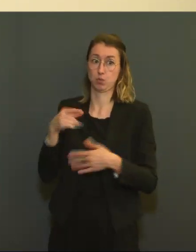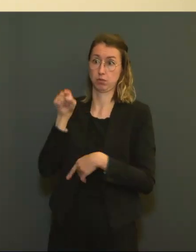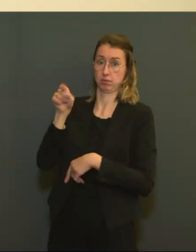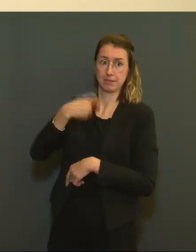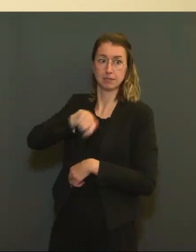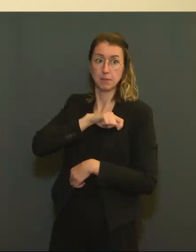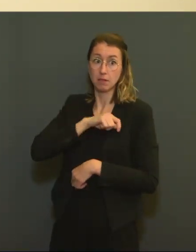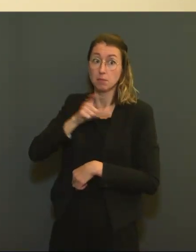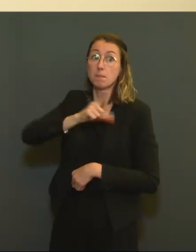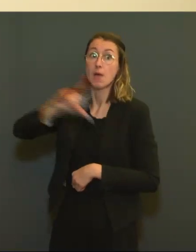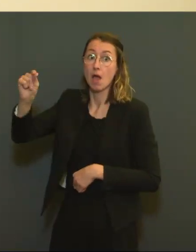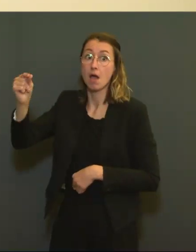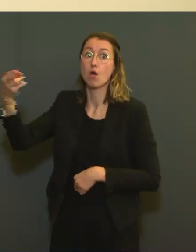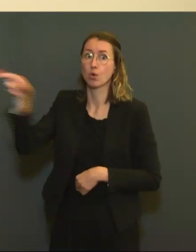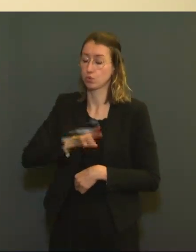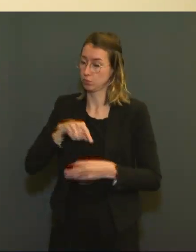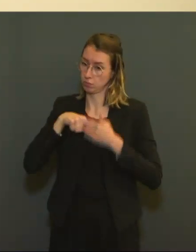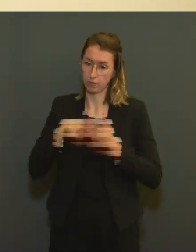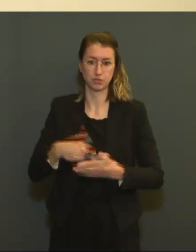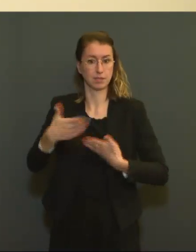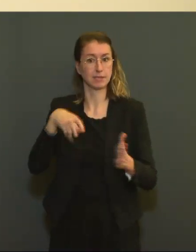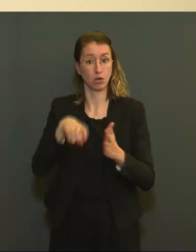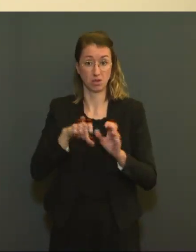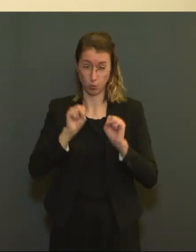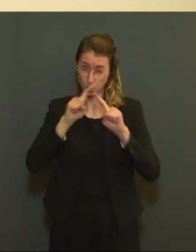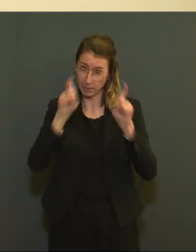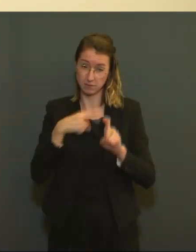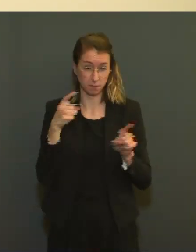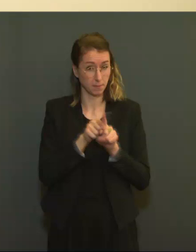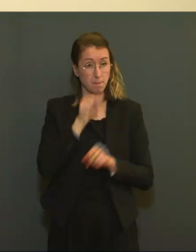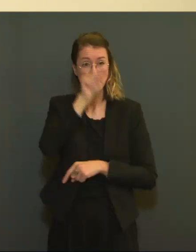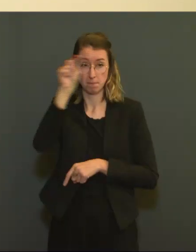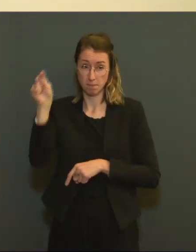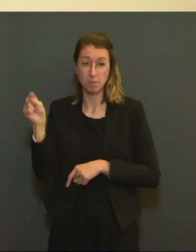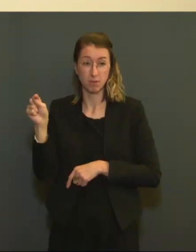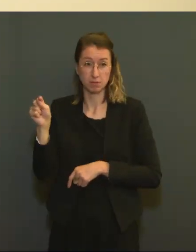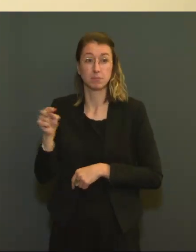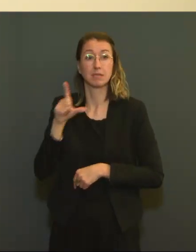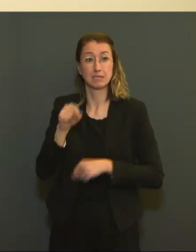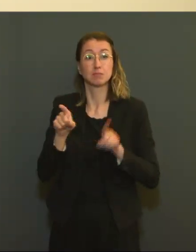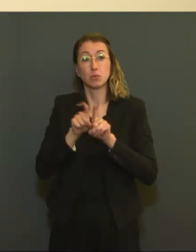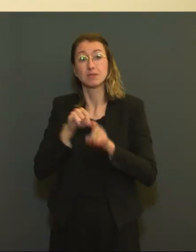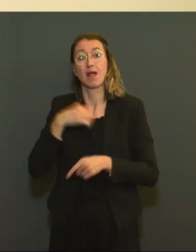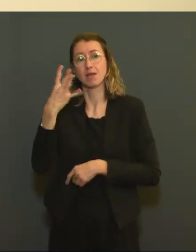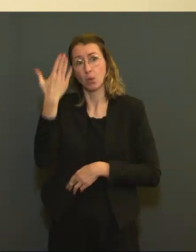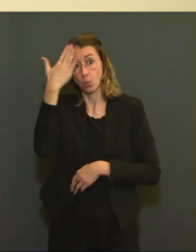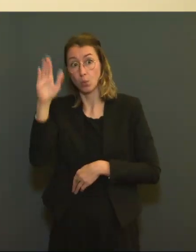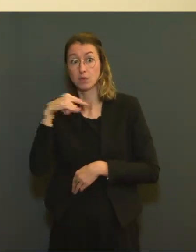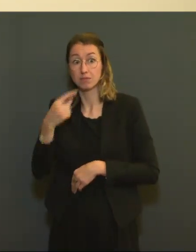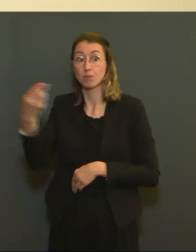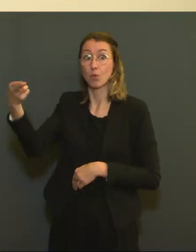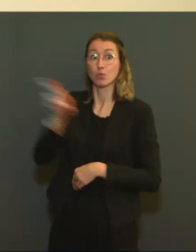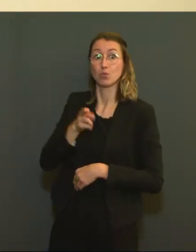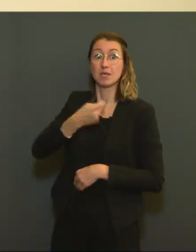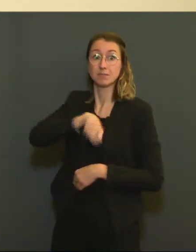question, soient mis en quarantaine. Et 4 autres pays demandent de faire un test au retour d'Espagne. Donc ceci